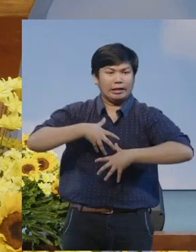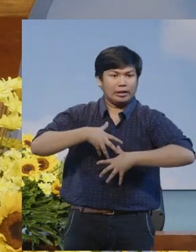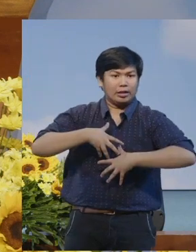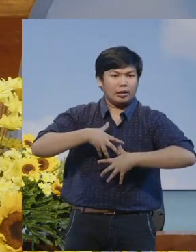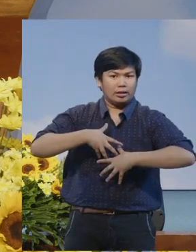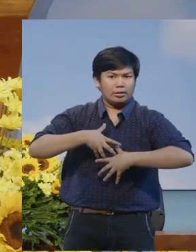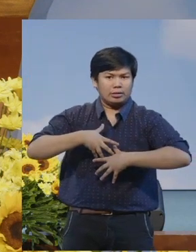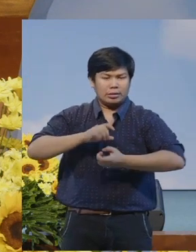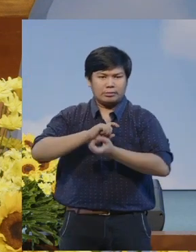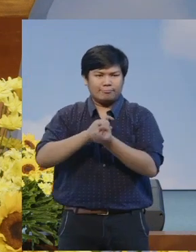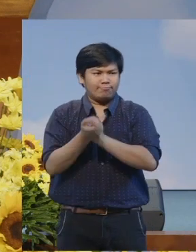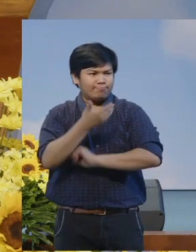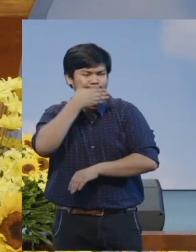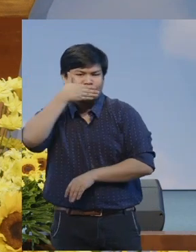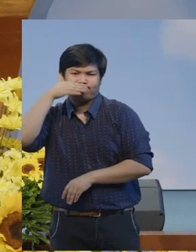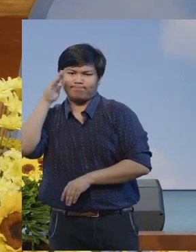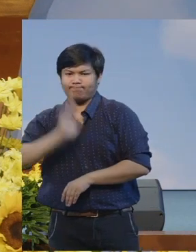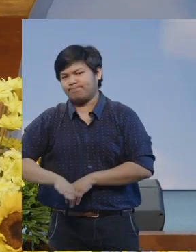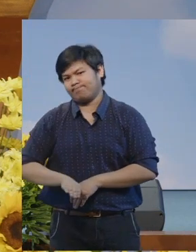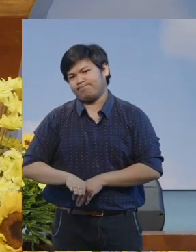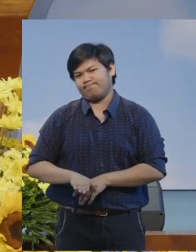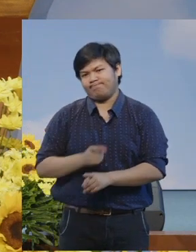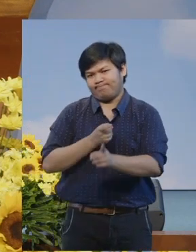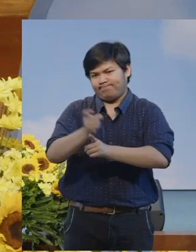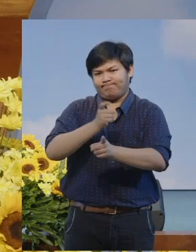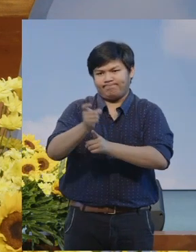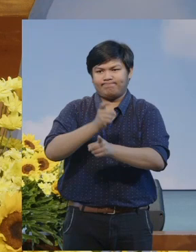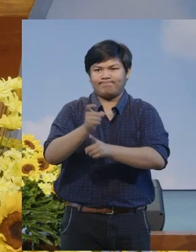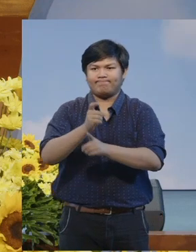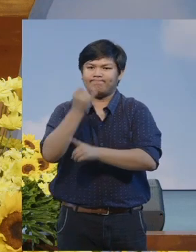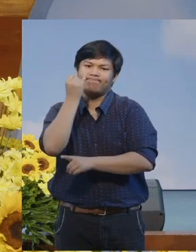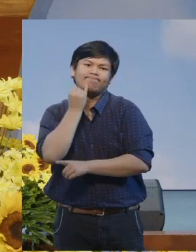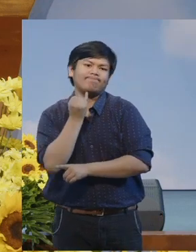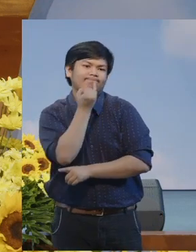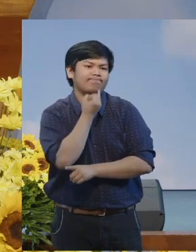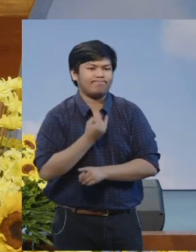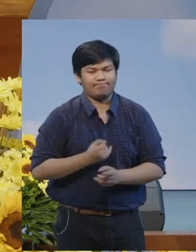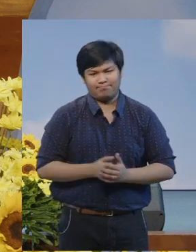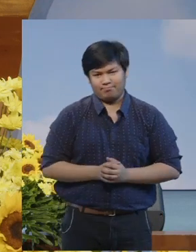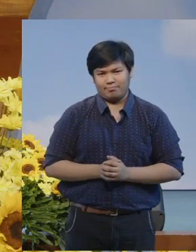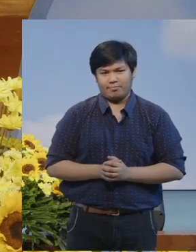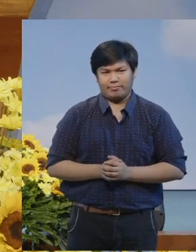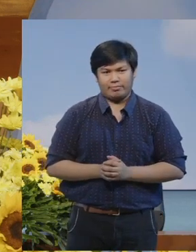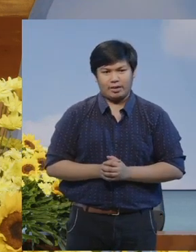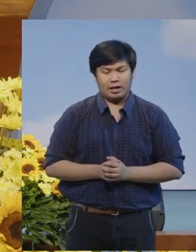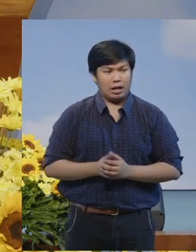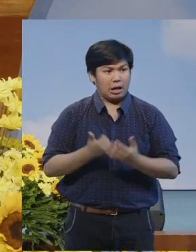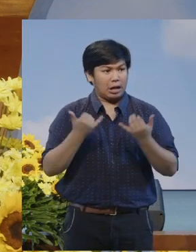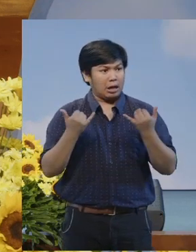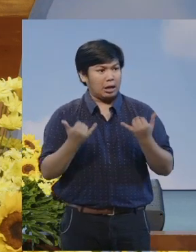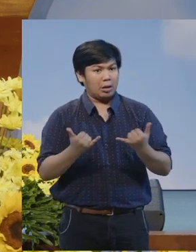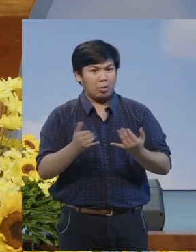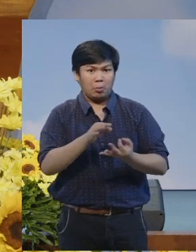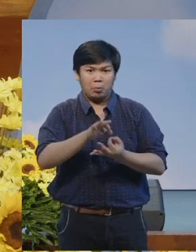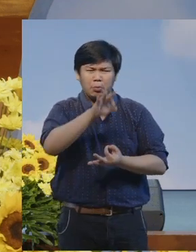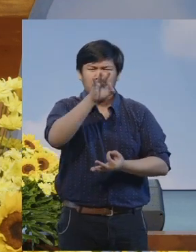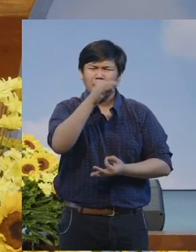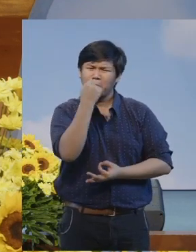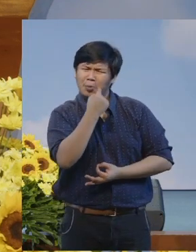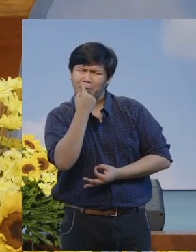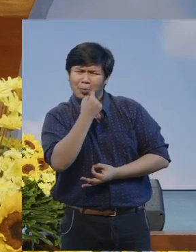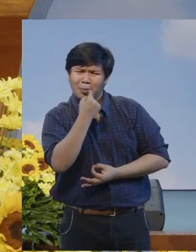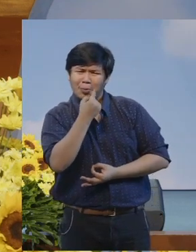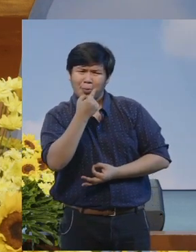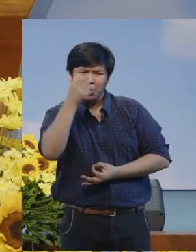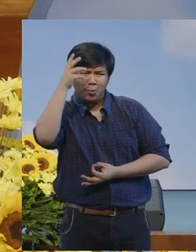siya ay makapanakit at magbigay ng pinsala. Yung pong espiritu na yon,